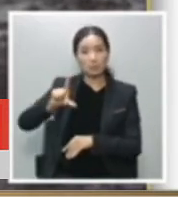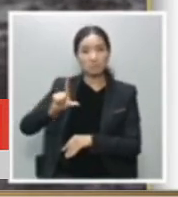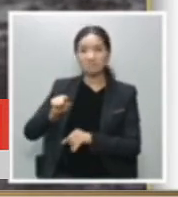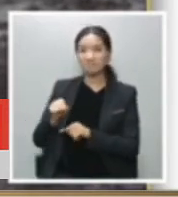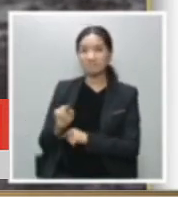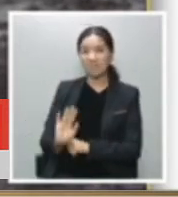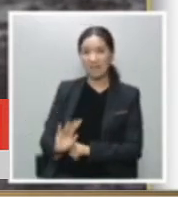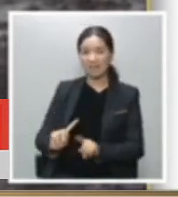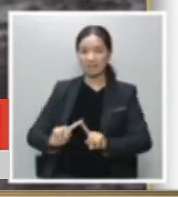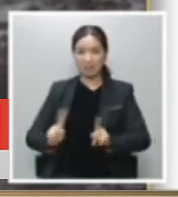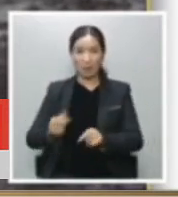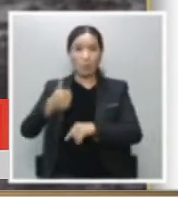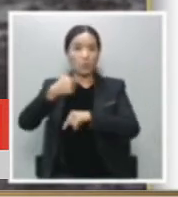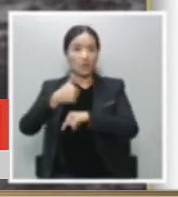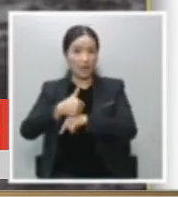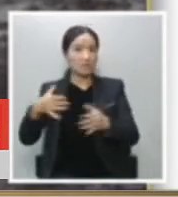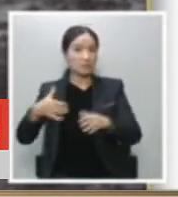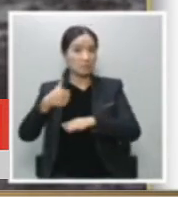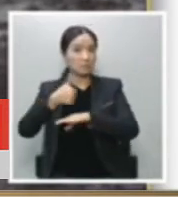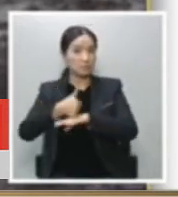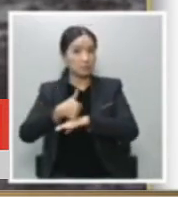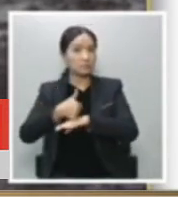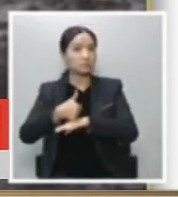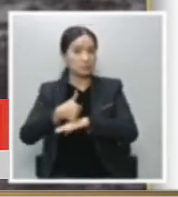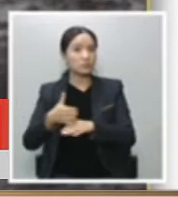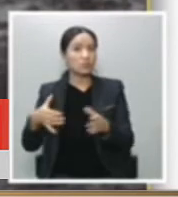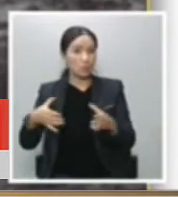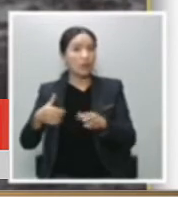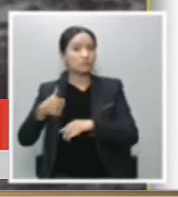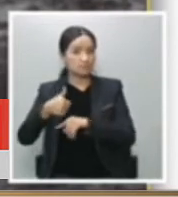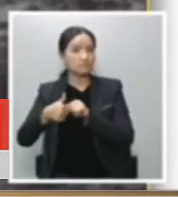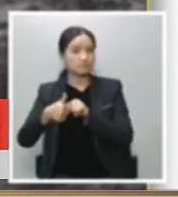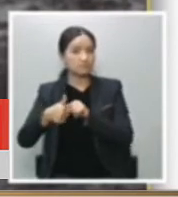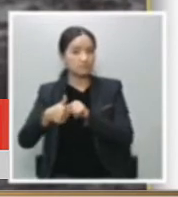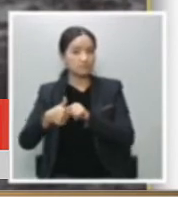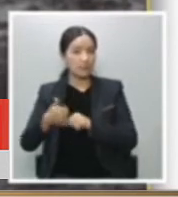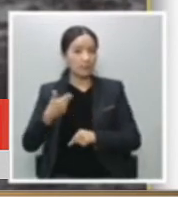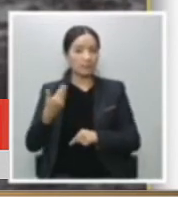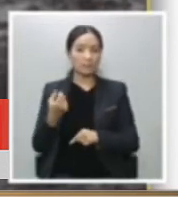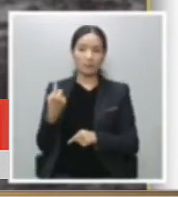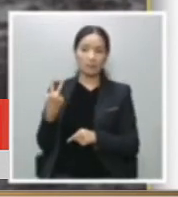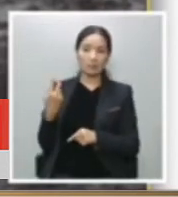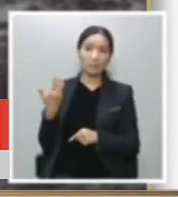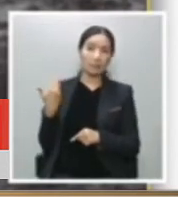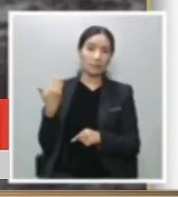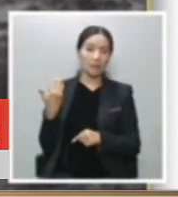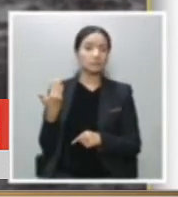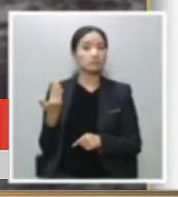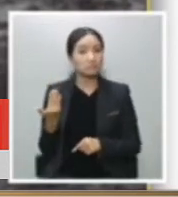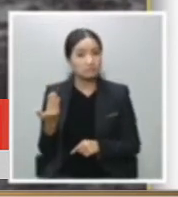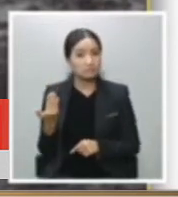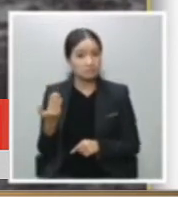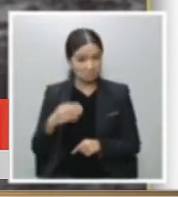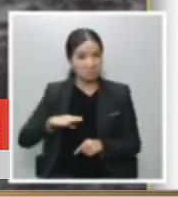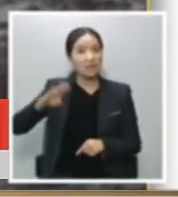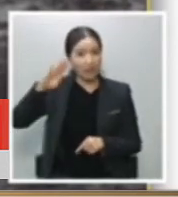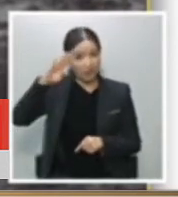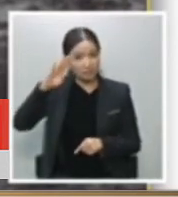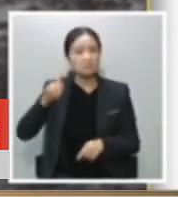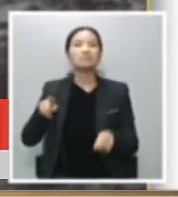ปฏิวัติในขณะที่ผ่านมาไม่กี่ปีนั้นก็เป็นทหารดุ